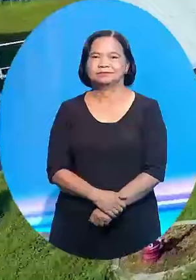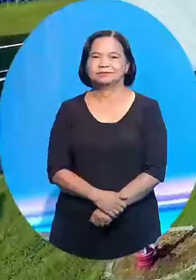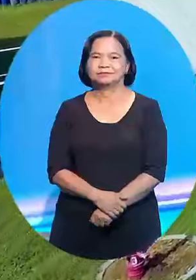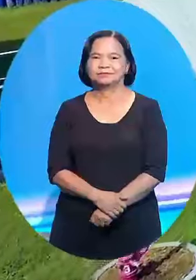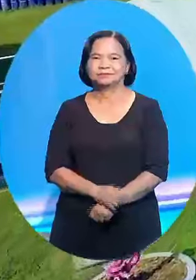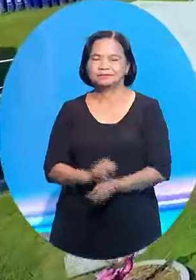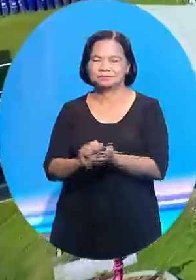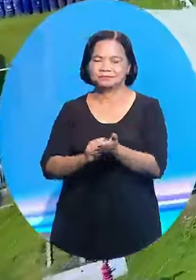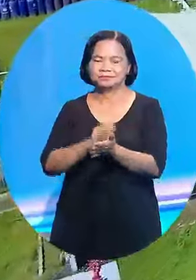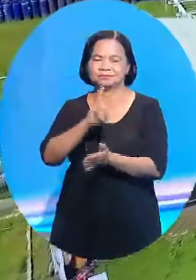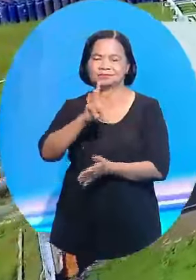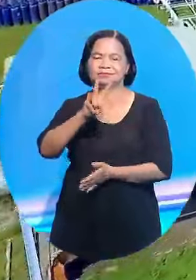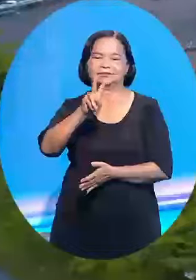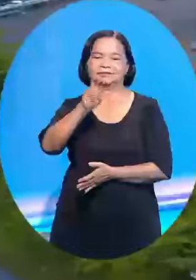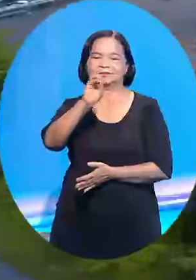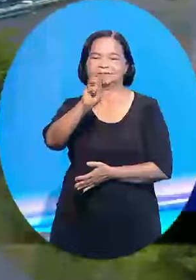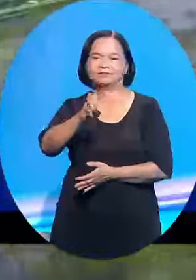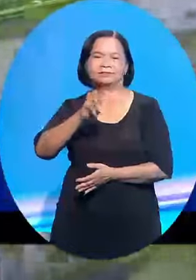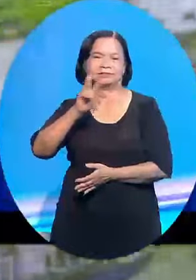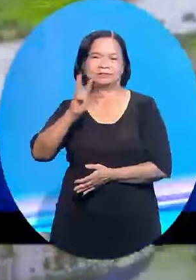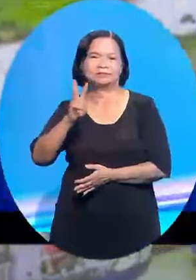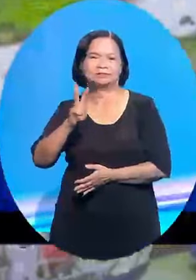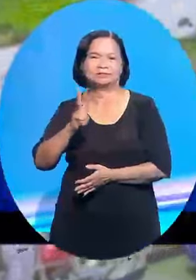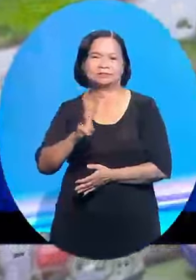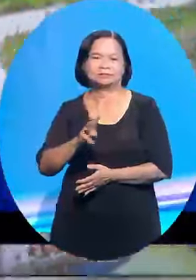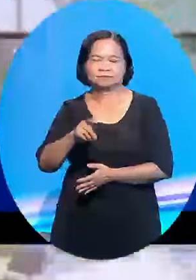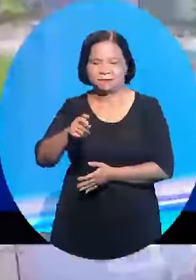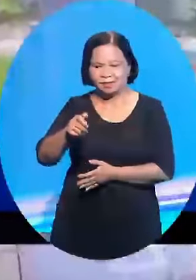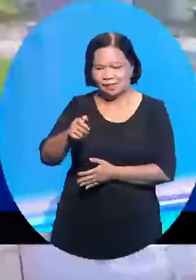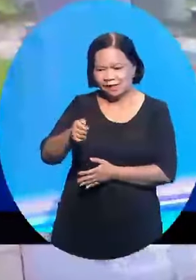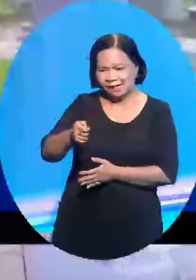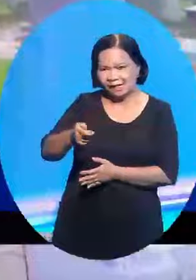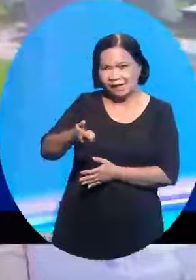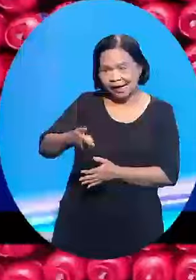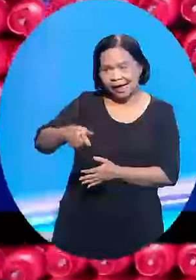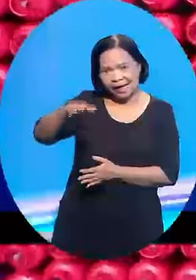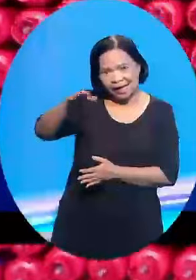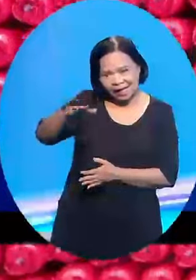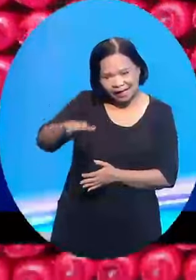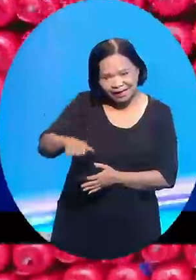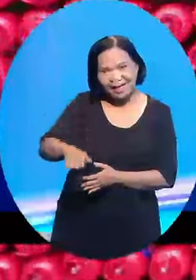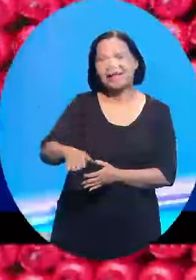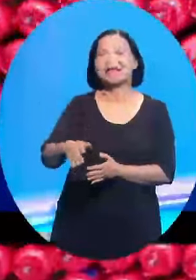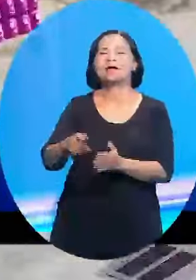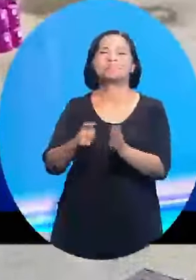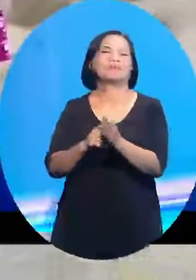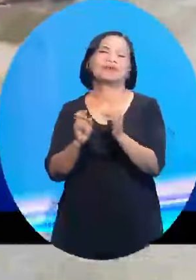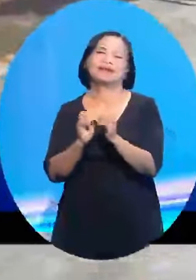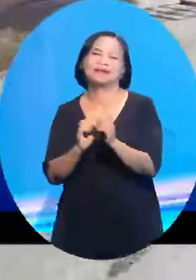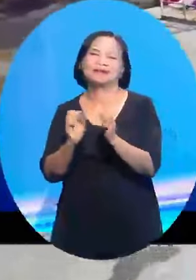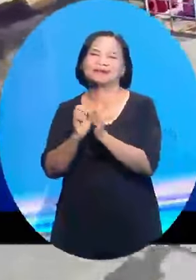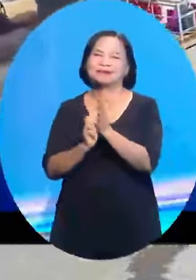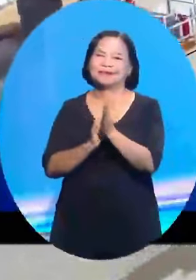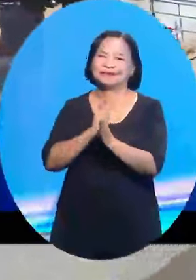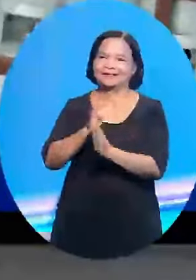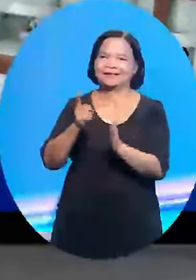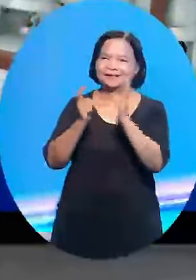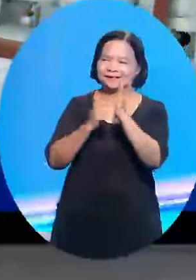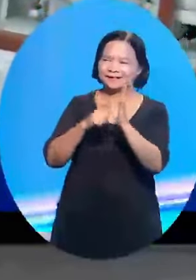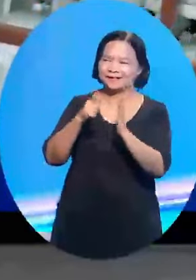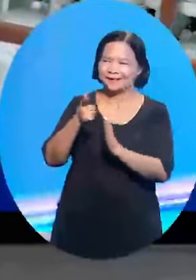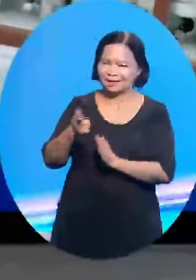Từ đầu tháng 3 năm 2023, giá gà vẫn có xu hướng giảm và không hề có dấu hiệu tăng trở lại. Từ đầu tháng 4, giá gà trên thế giới